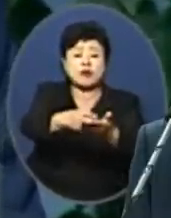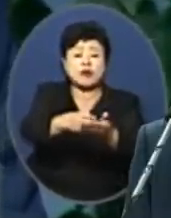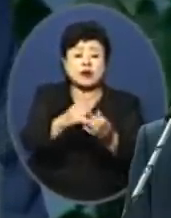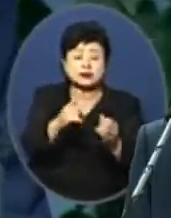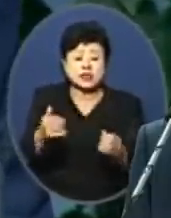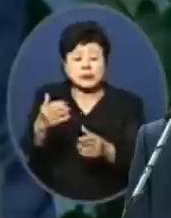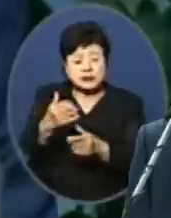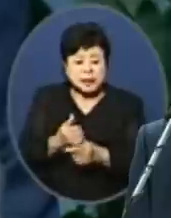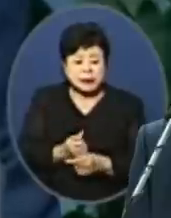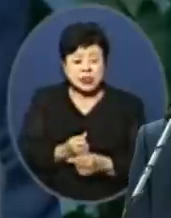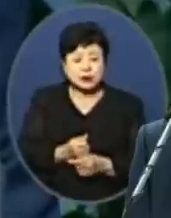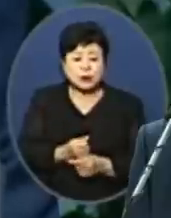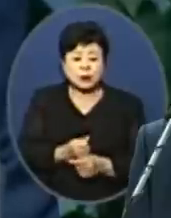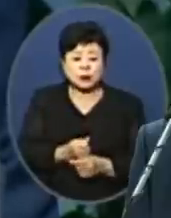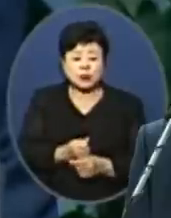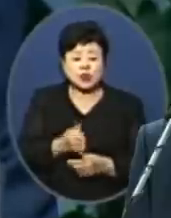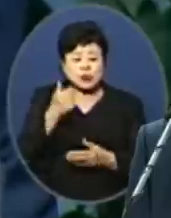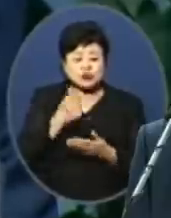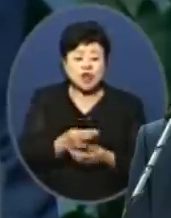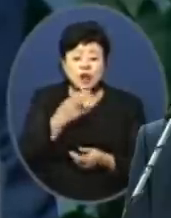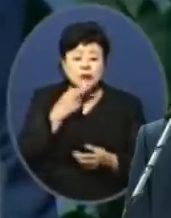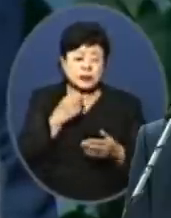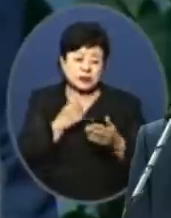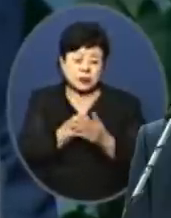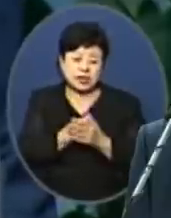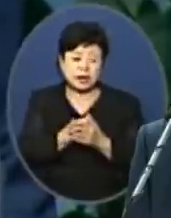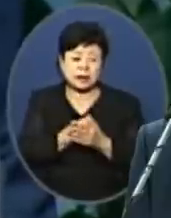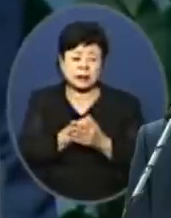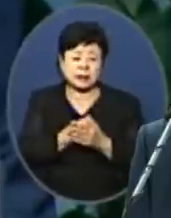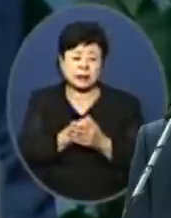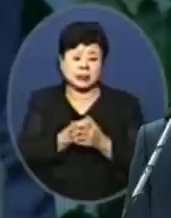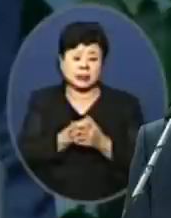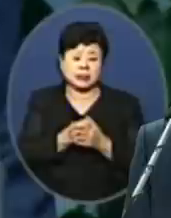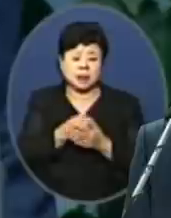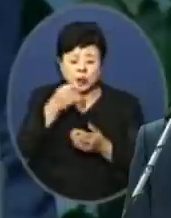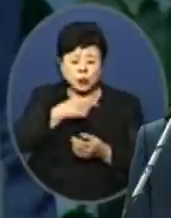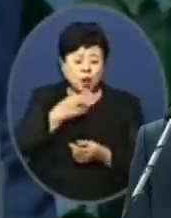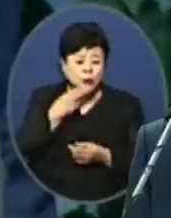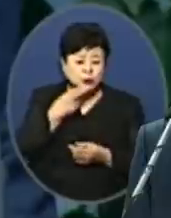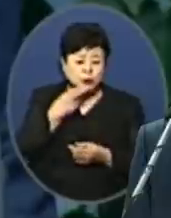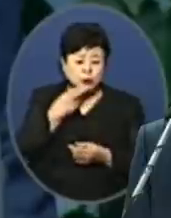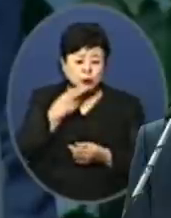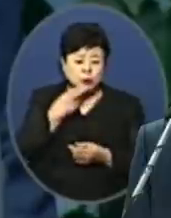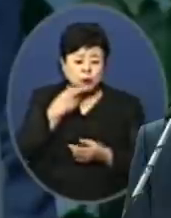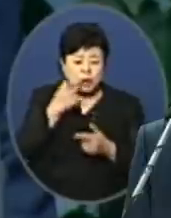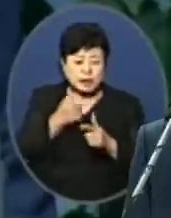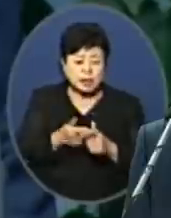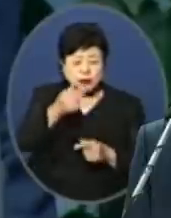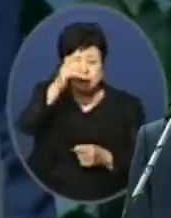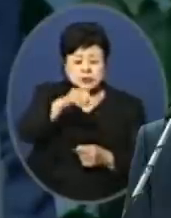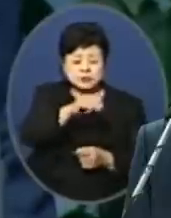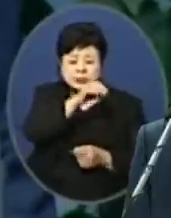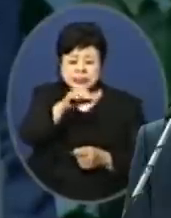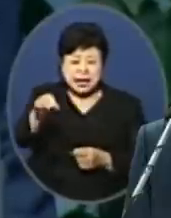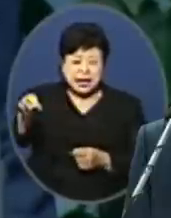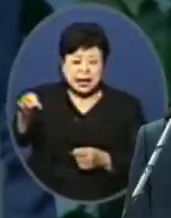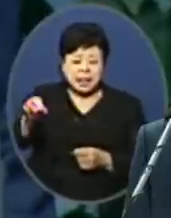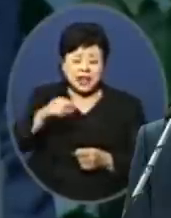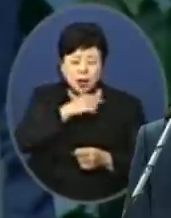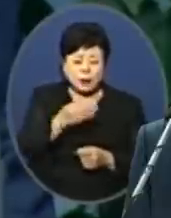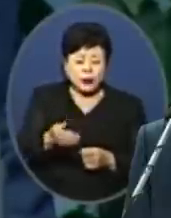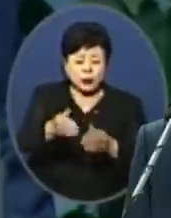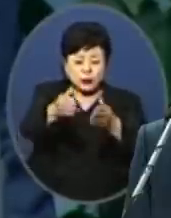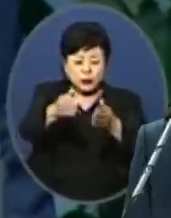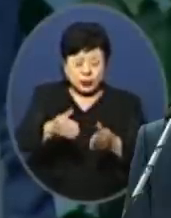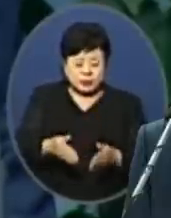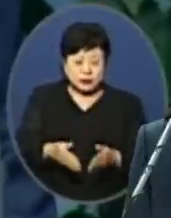사람을 잡으려고 해도 죄가 없기 때문에 효과가 없습니다. 예수님의 십자가 보혈로